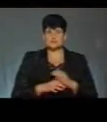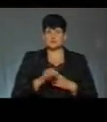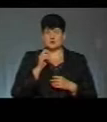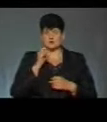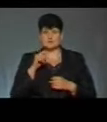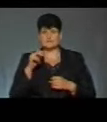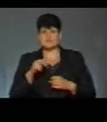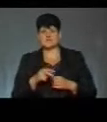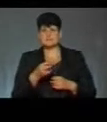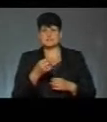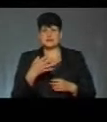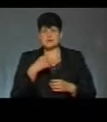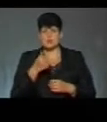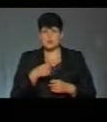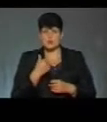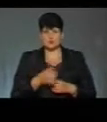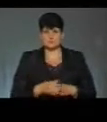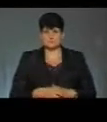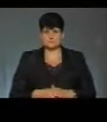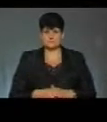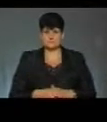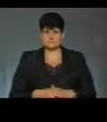з 2015 року.